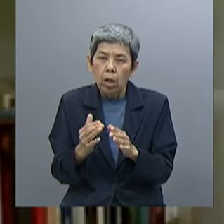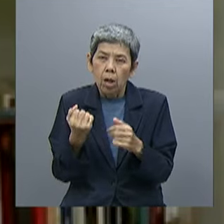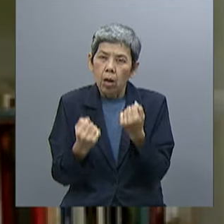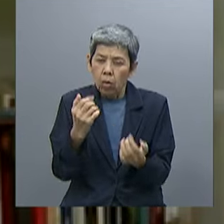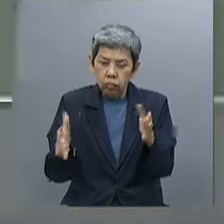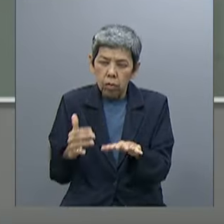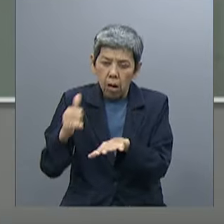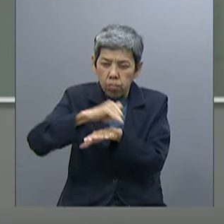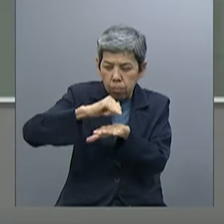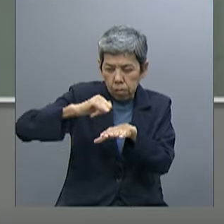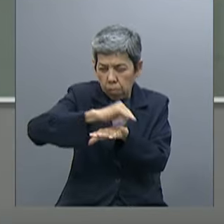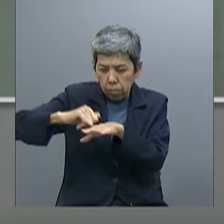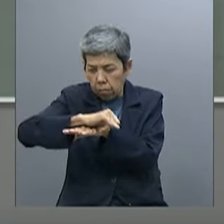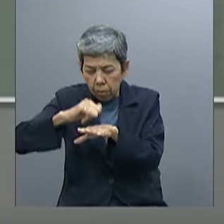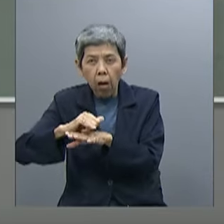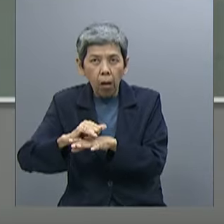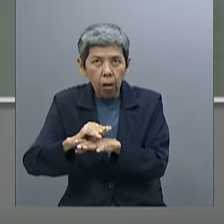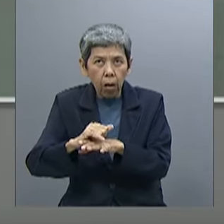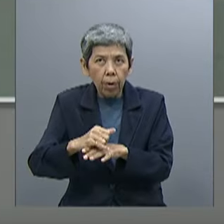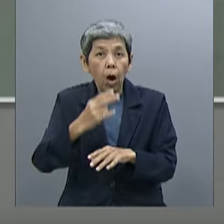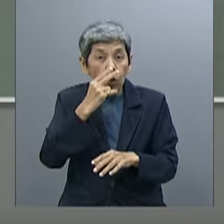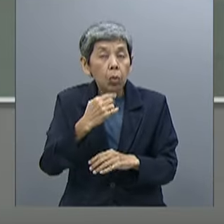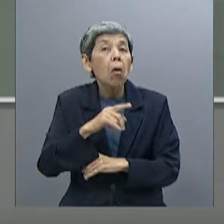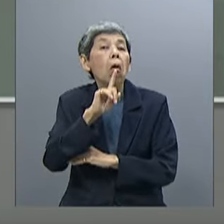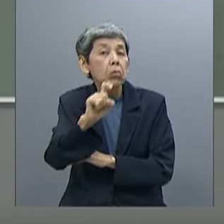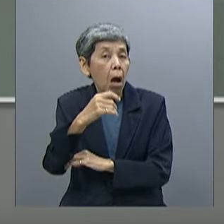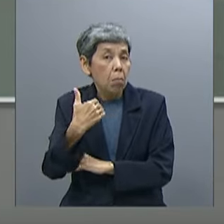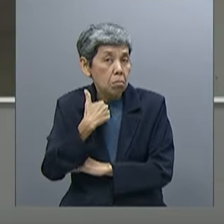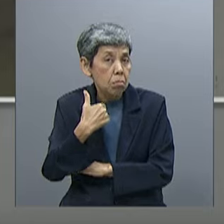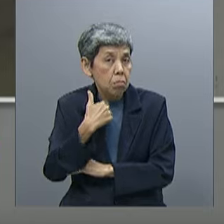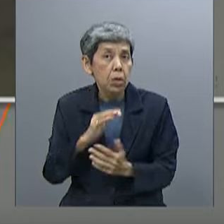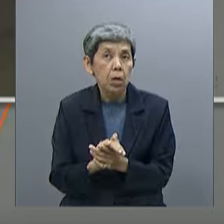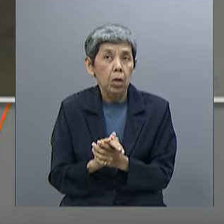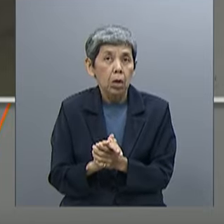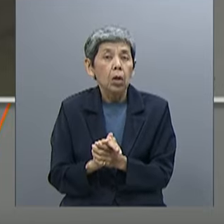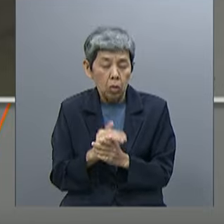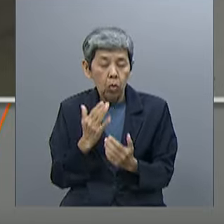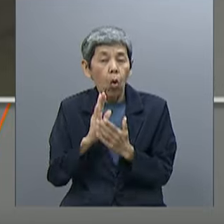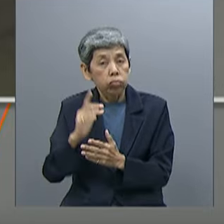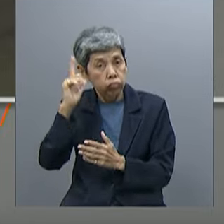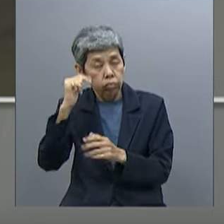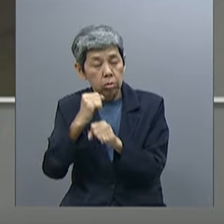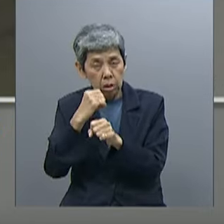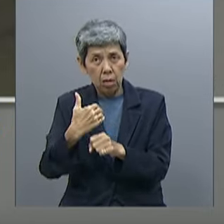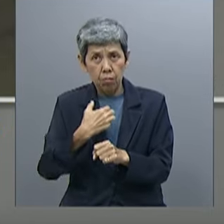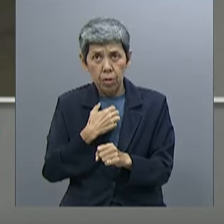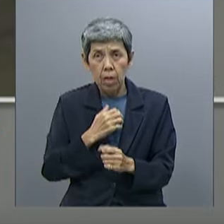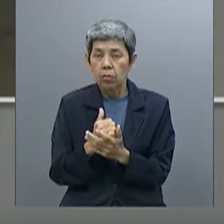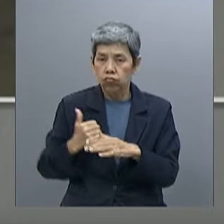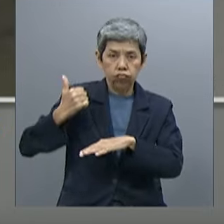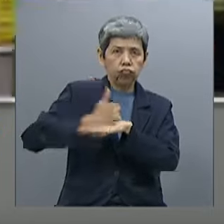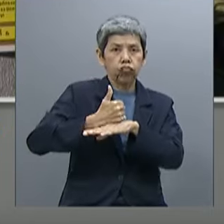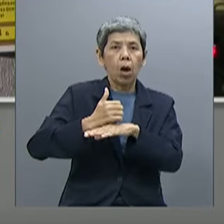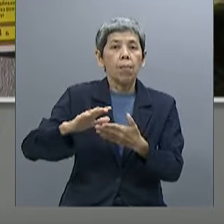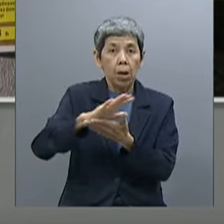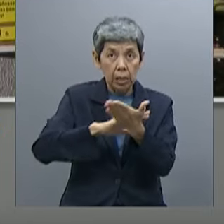แบบนั้น และอาจจะเรียกว่าเป็นคำถามประจำของคนในตระกูลชินวัตรก็ว่าได้ค่ะเมื่อต้องก้าวขึ้นมาเป็นผู้นำประเ